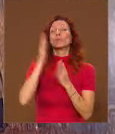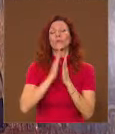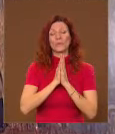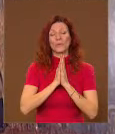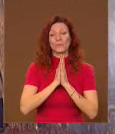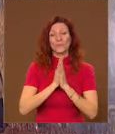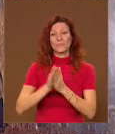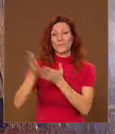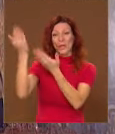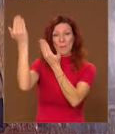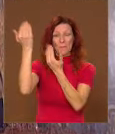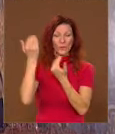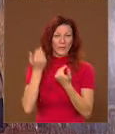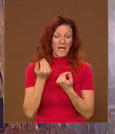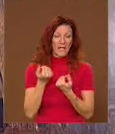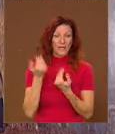Подай,